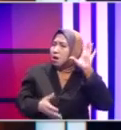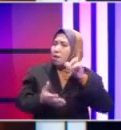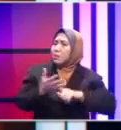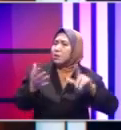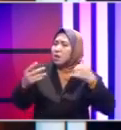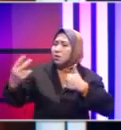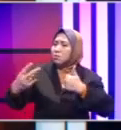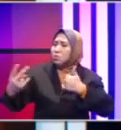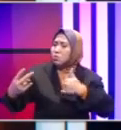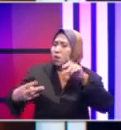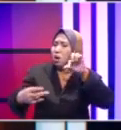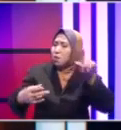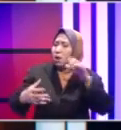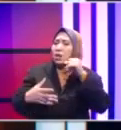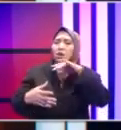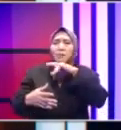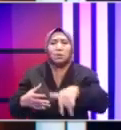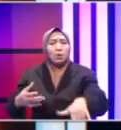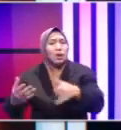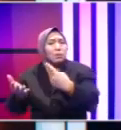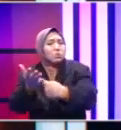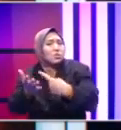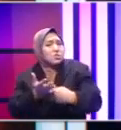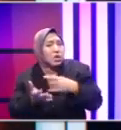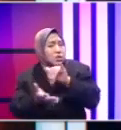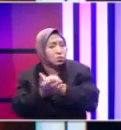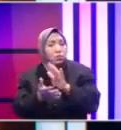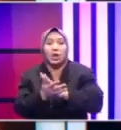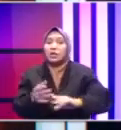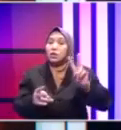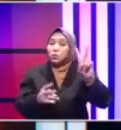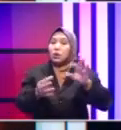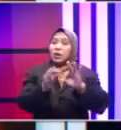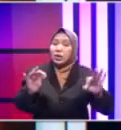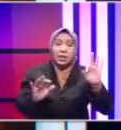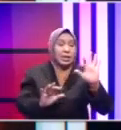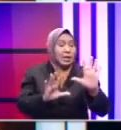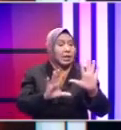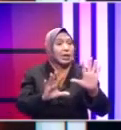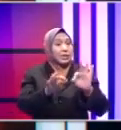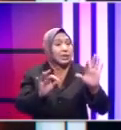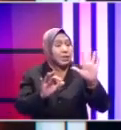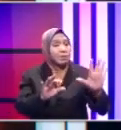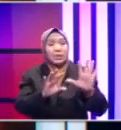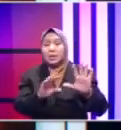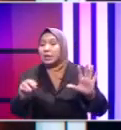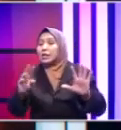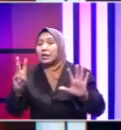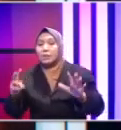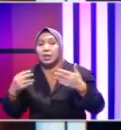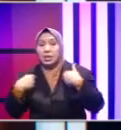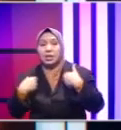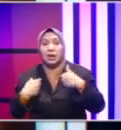bicarakan nah Adapun kedua ayat yang terakhir yang terakhir ini ayat yang ke-5 dan ayat yang ke-6 dia sebenarnya adalah